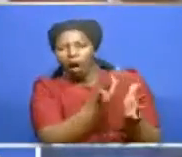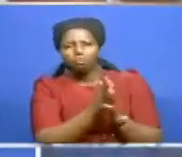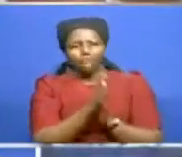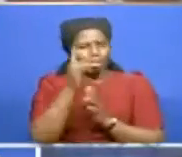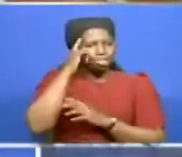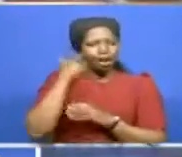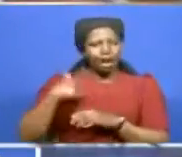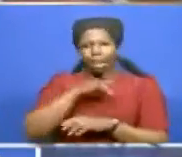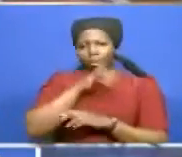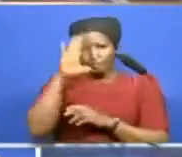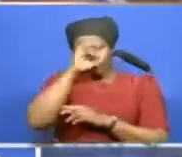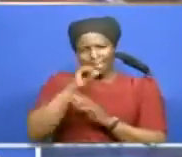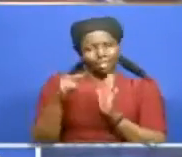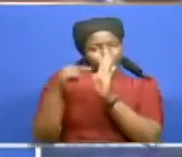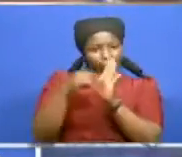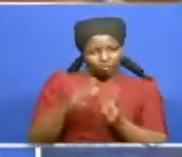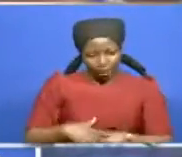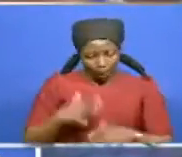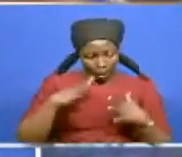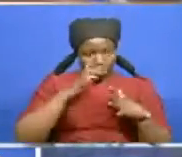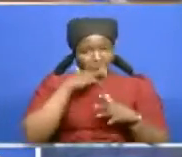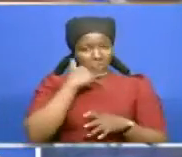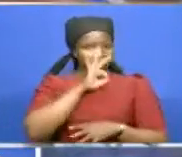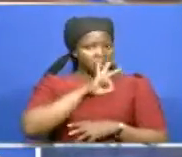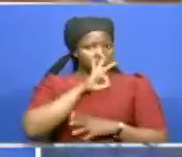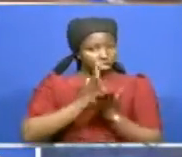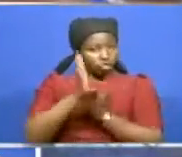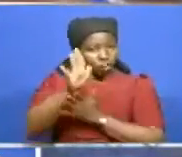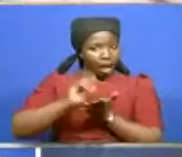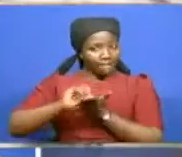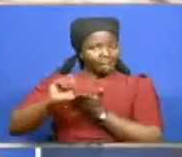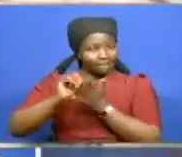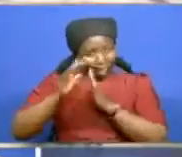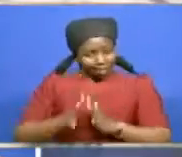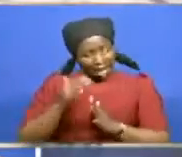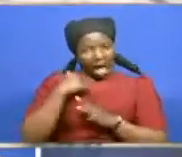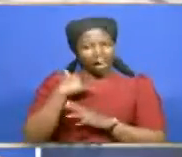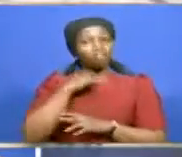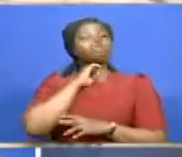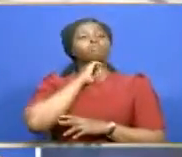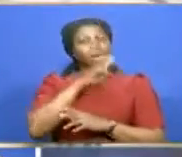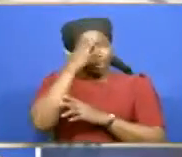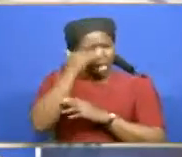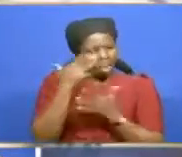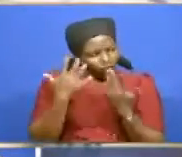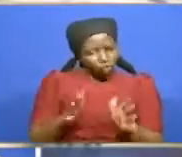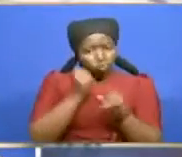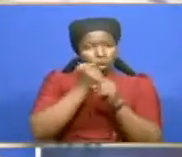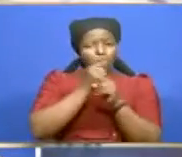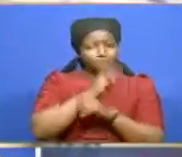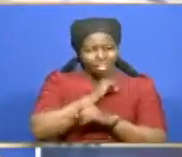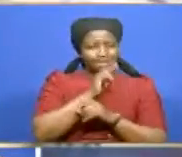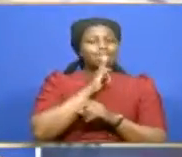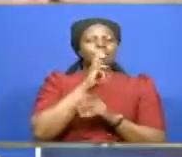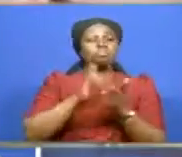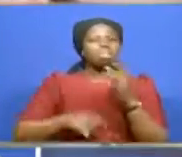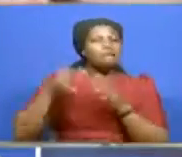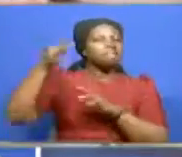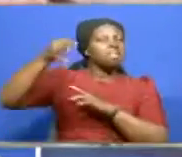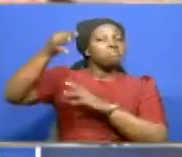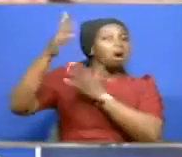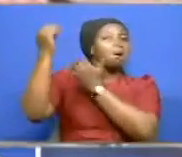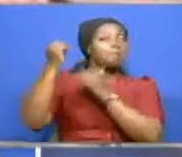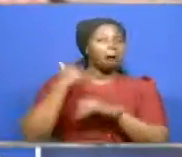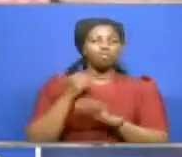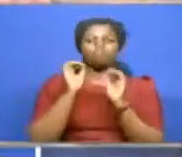Walionufaika kupitia karani wao Dominic Opole, wamesikitika kutokana na hali ya kupoteza ajira, wakisema hawana matumaini ya siku za usoni. The